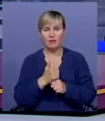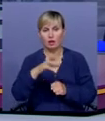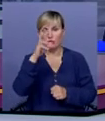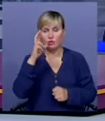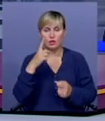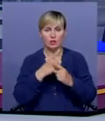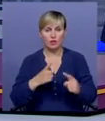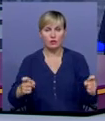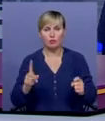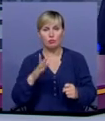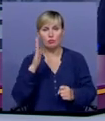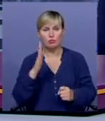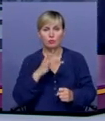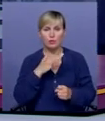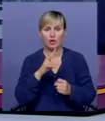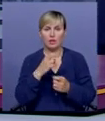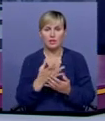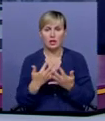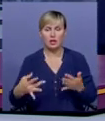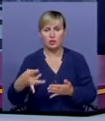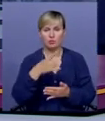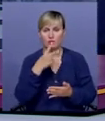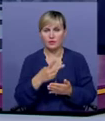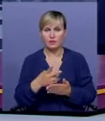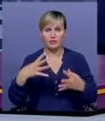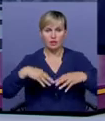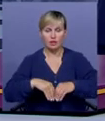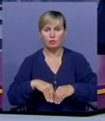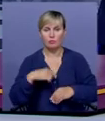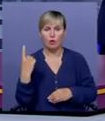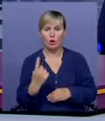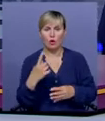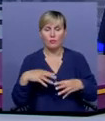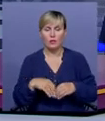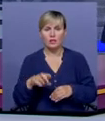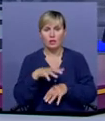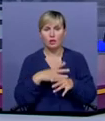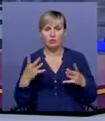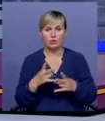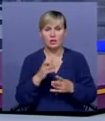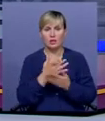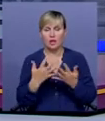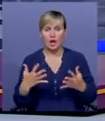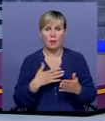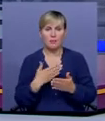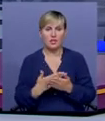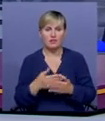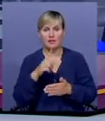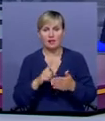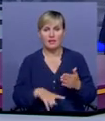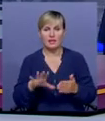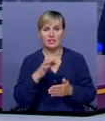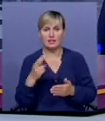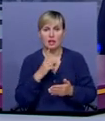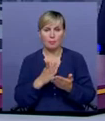заявил, что будущее многонациональной республики видит в едином обществе, а стране нужны Национальный совет общественного доверия,